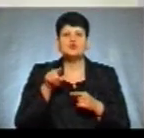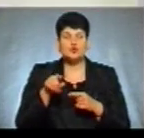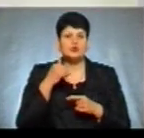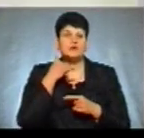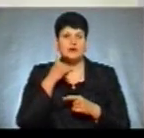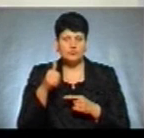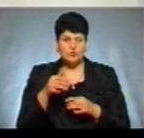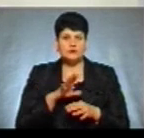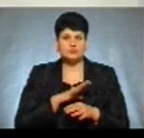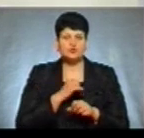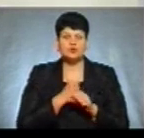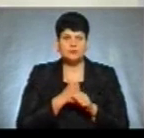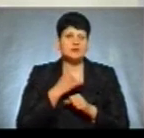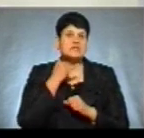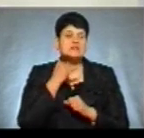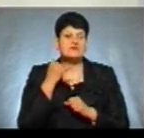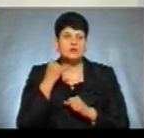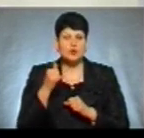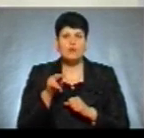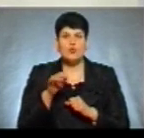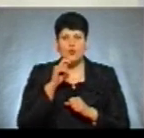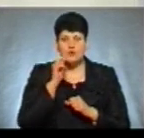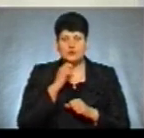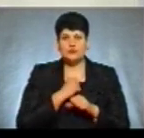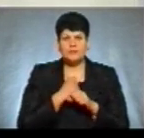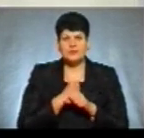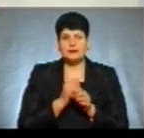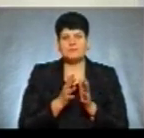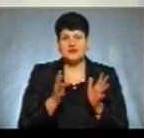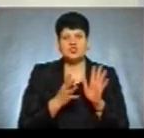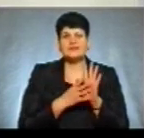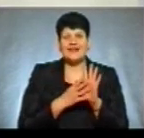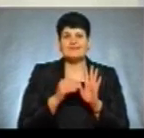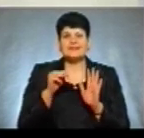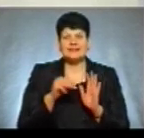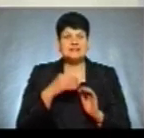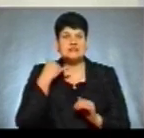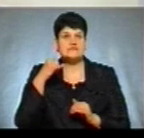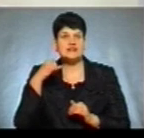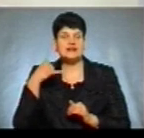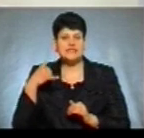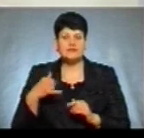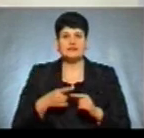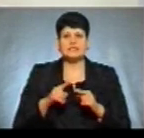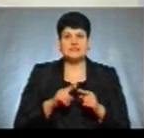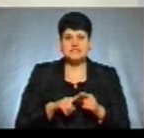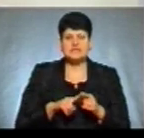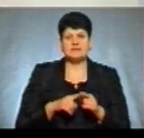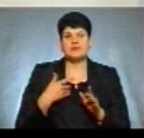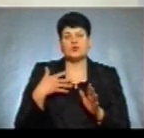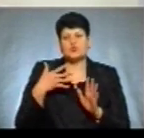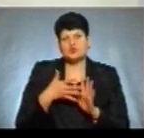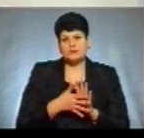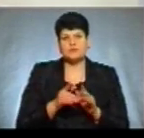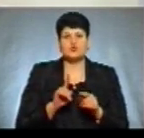з якого здійснений був дзвінок, по Україні здійснювалось більше 9 тисяч дзвінків. І ми розуміємо, що це якась